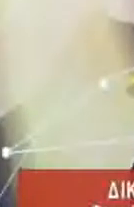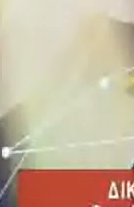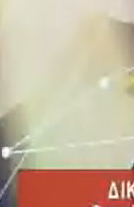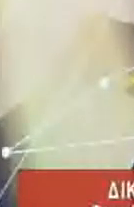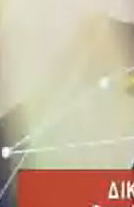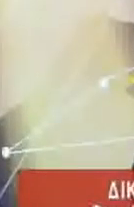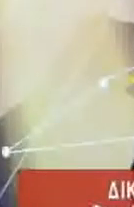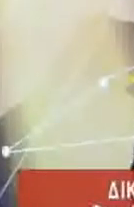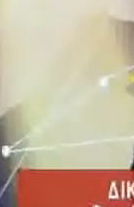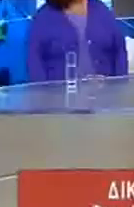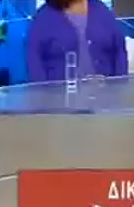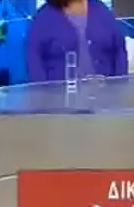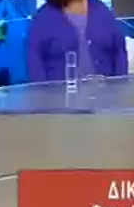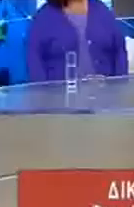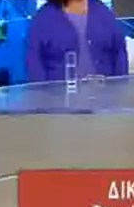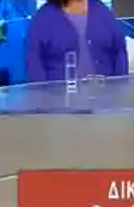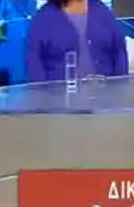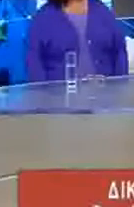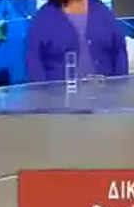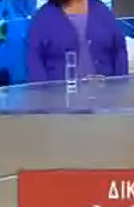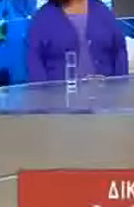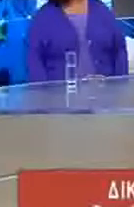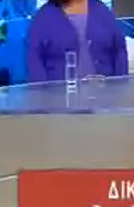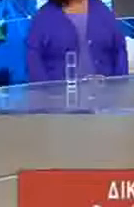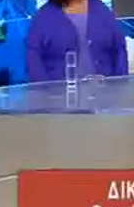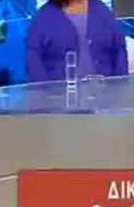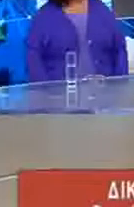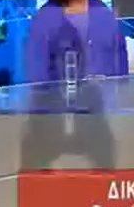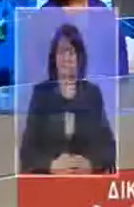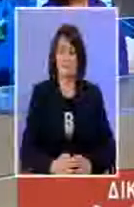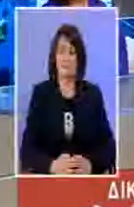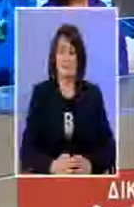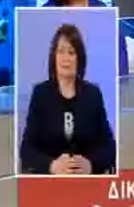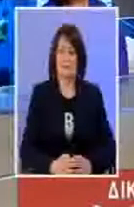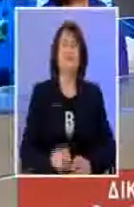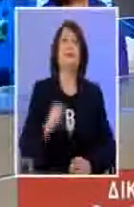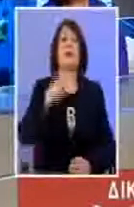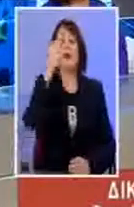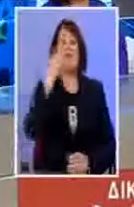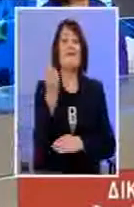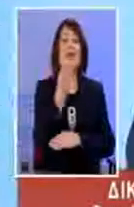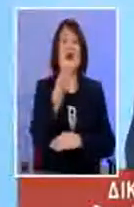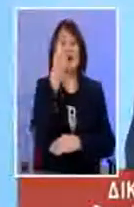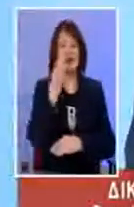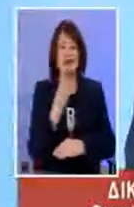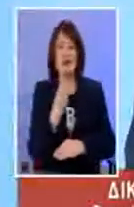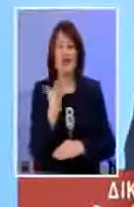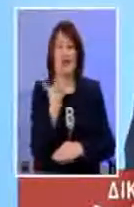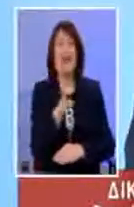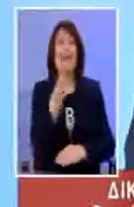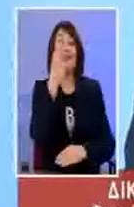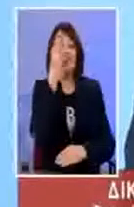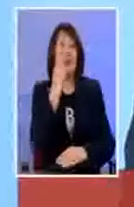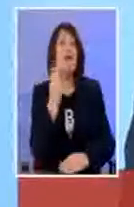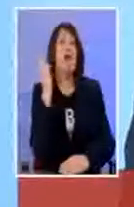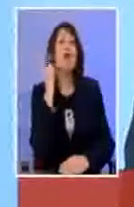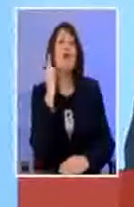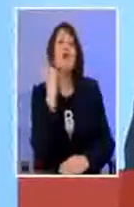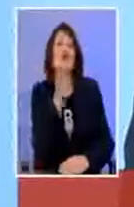Ο φάρος τυφλών στεγάζει τμήμα τυφλοκοφών. Και εκεί υπάρχουν πρόσθετες δυσκολίες